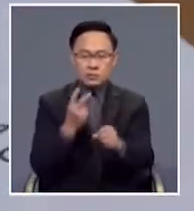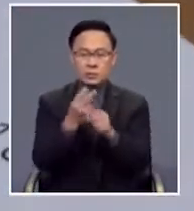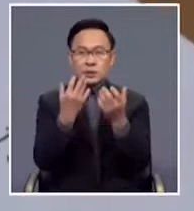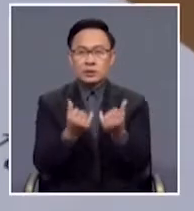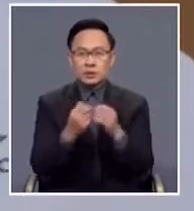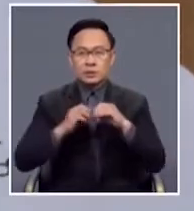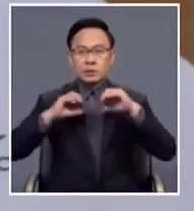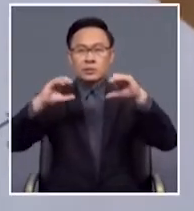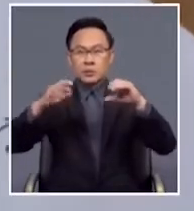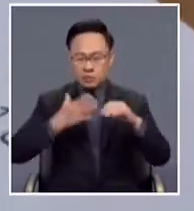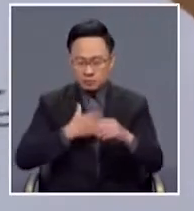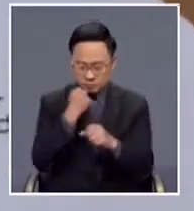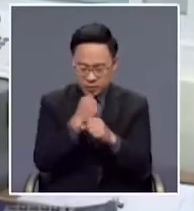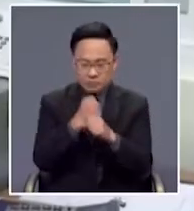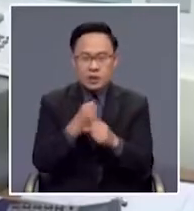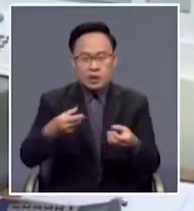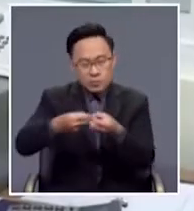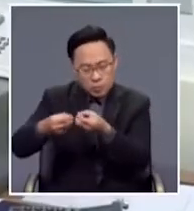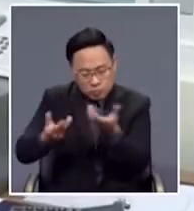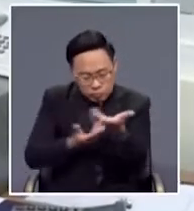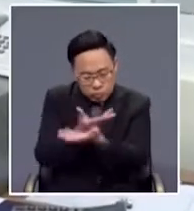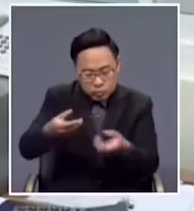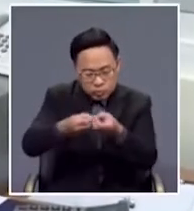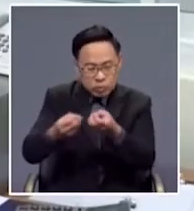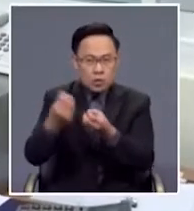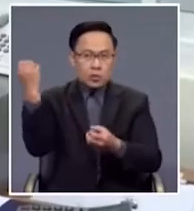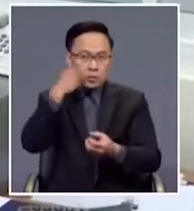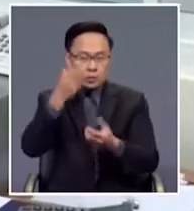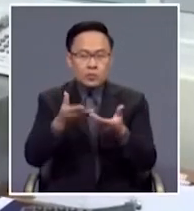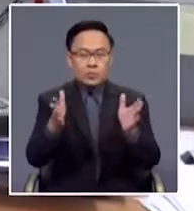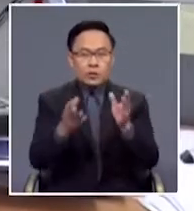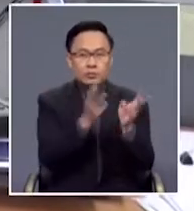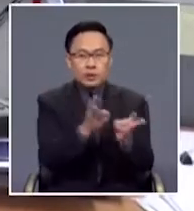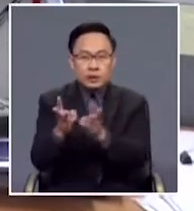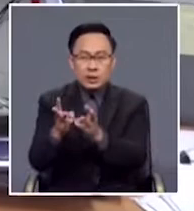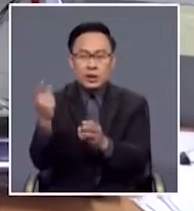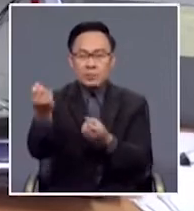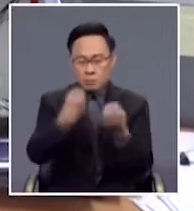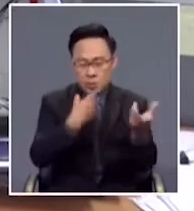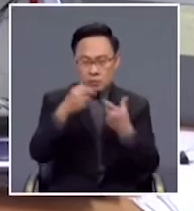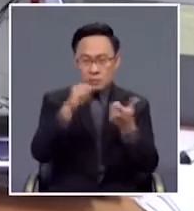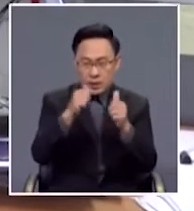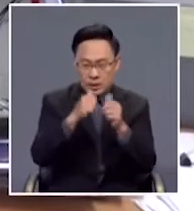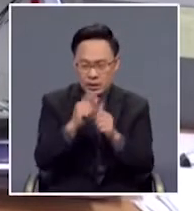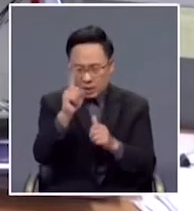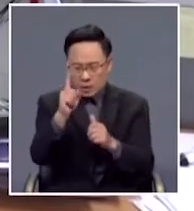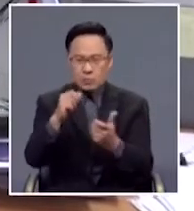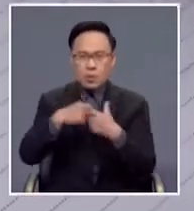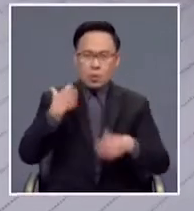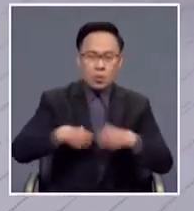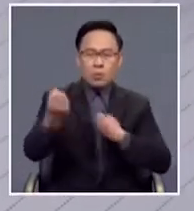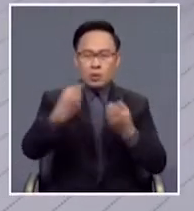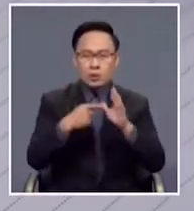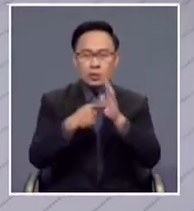ารัฐบาลนี้เน้นการมีส่วนร่วมของทุกภาคส่วนโดยเปิดช่องให้มีการร้องเรียนแจ้งเบาะแสผ่าน